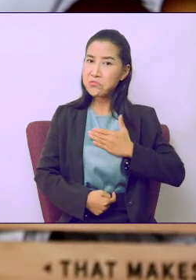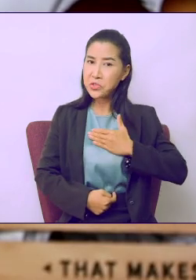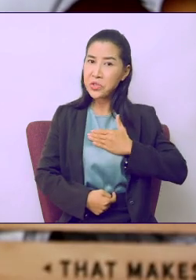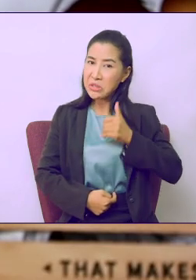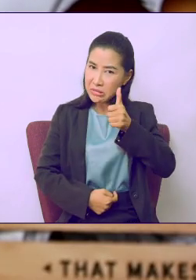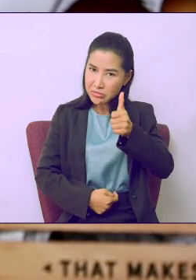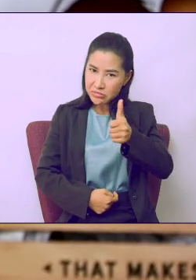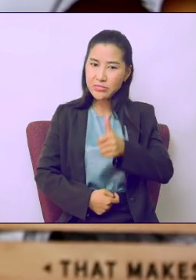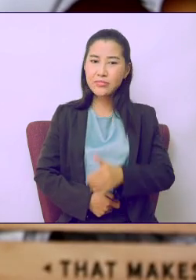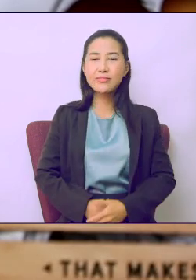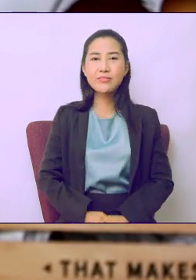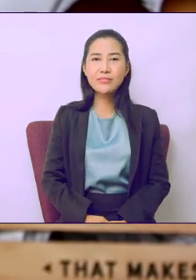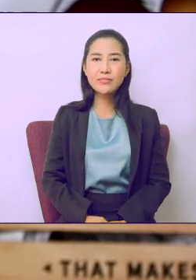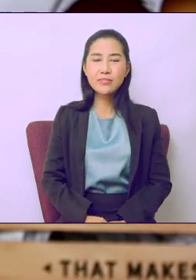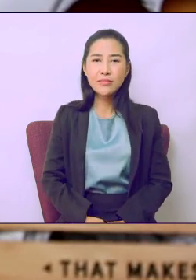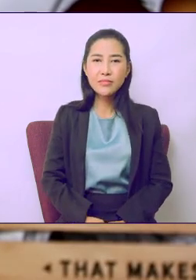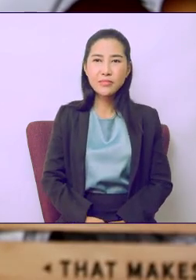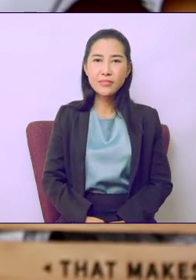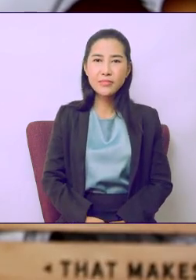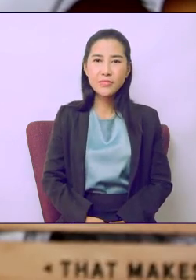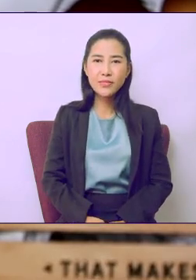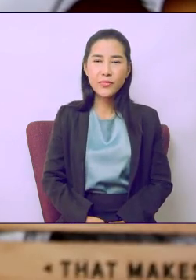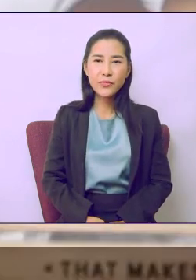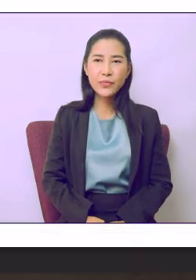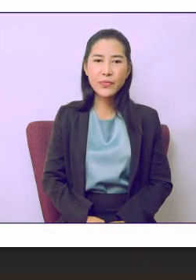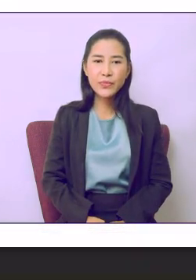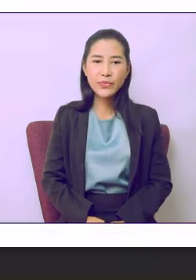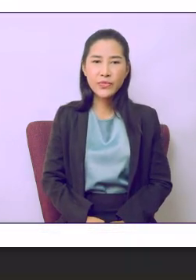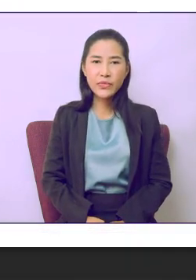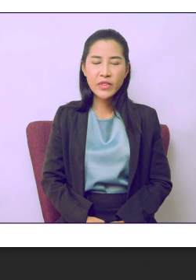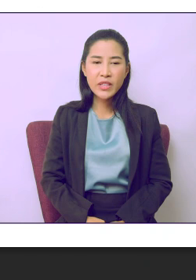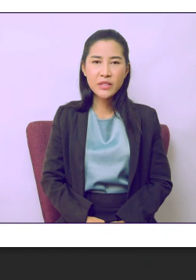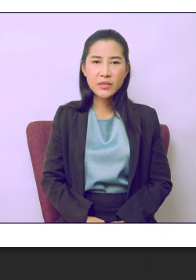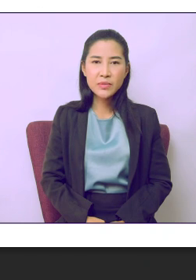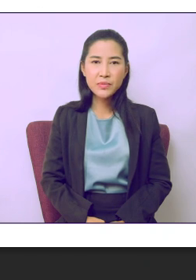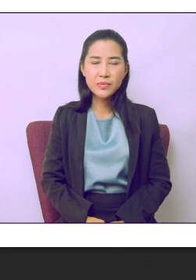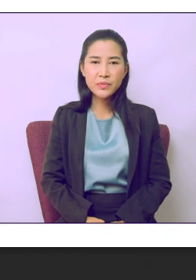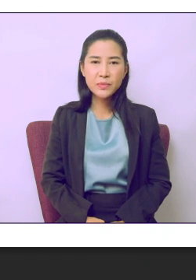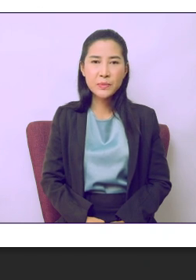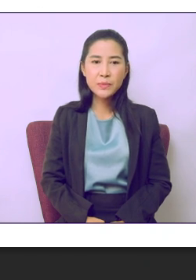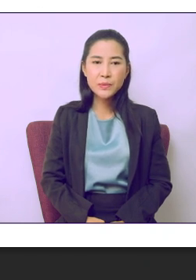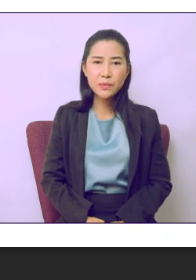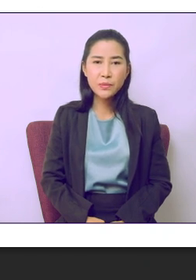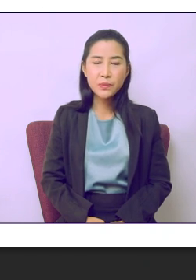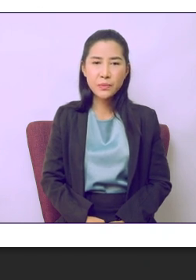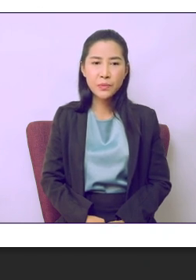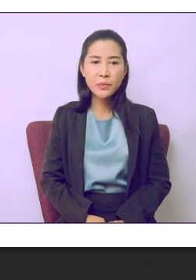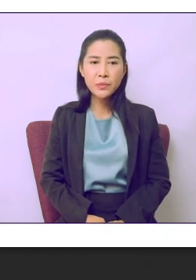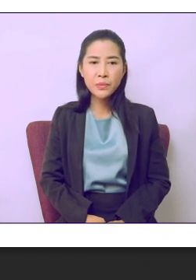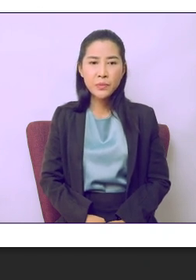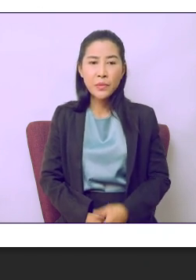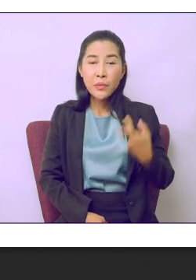ดีขึ้นด้วยนะครับประโยชน์เนาะก็สำหรับน้องๆนะครับเด็กนะ